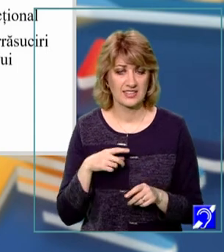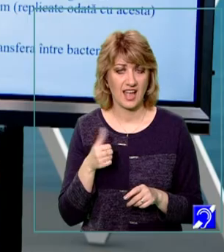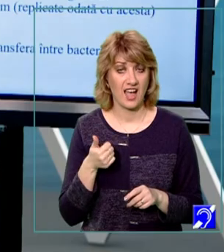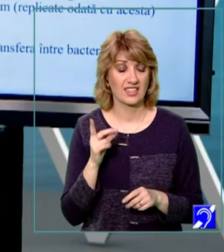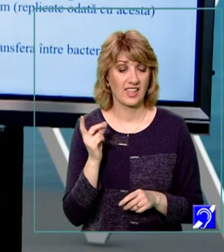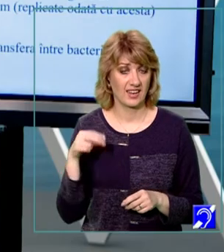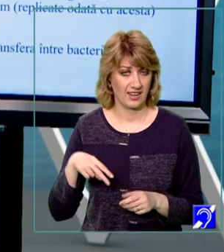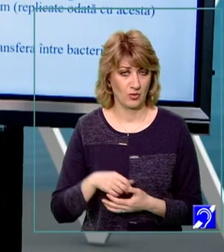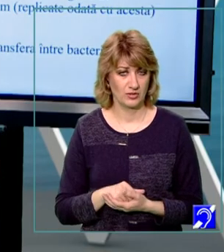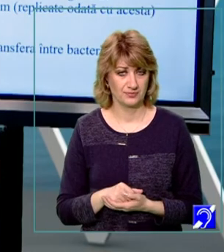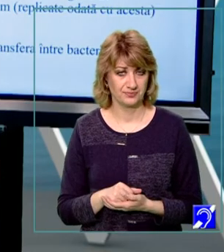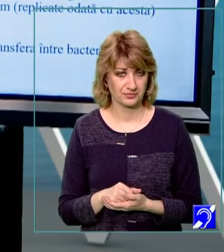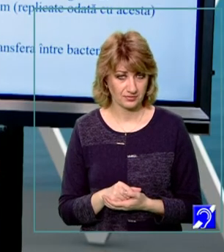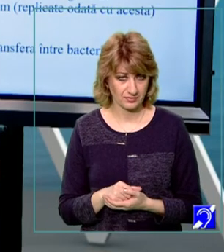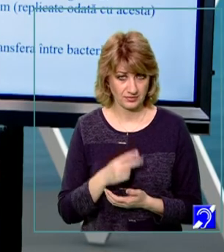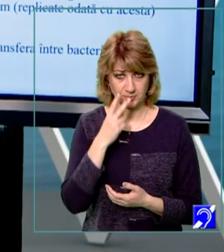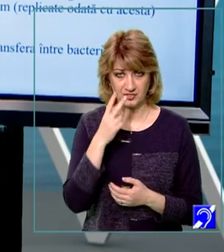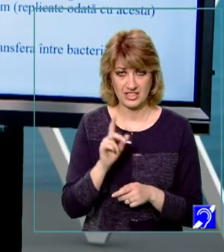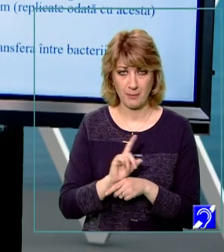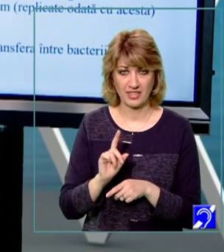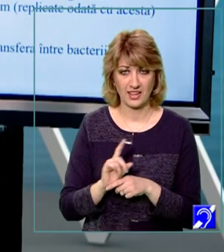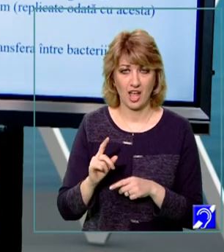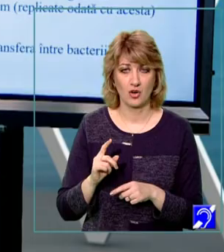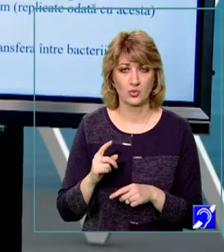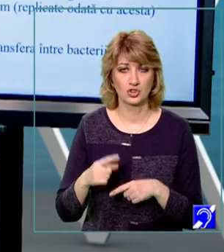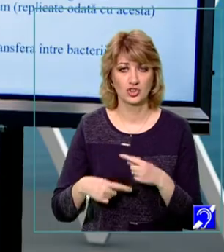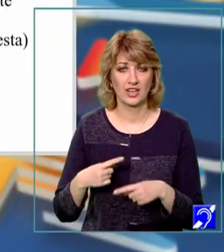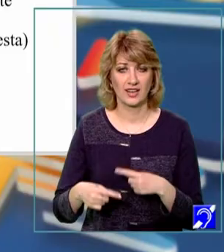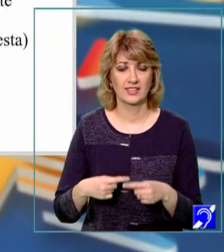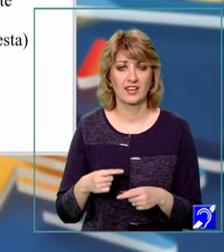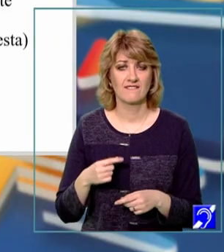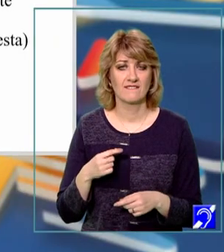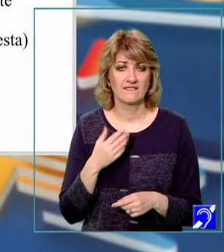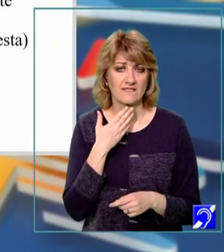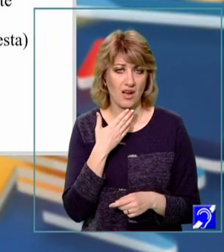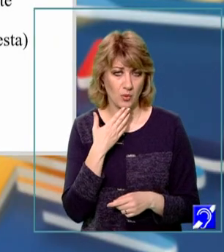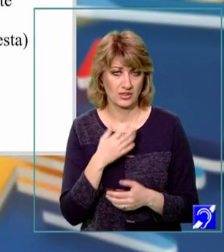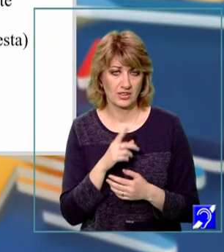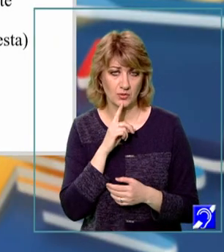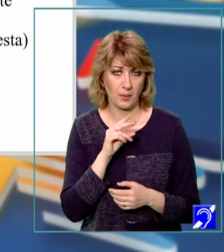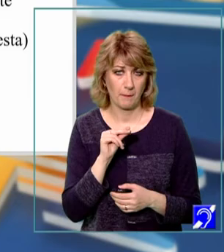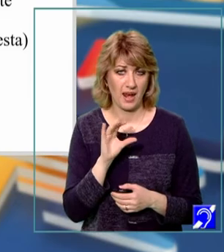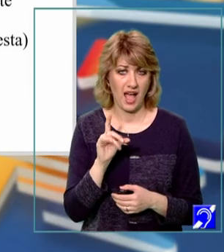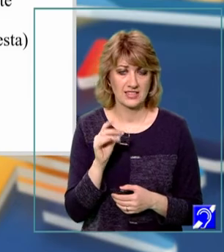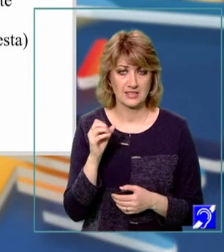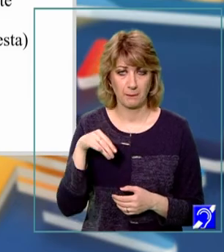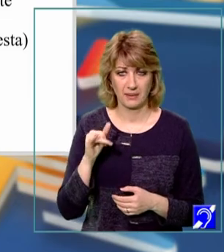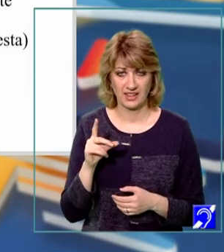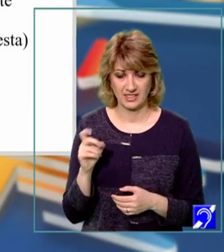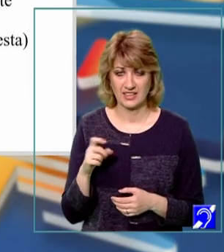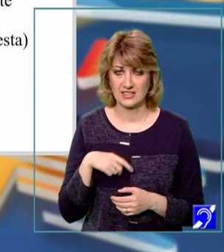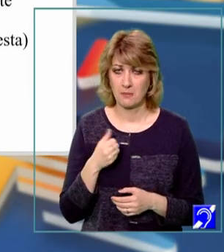ADN-ul. În privința materialului genetic facultativ, acesta poartă denumirea de plasmid, sunt mai